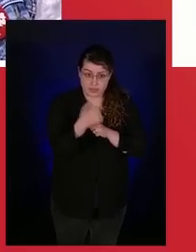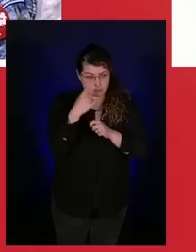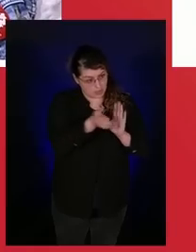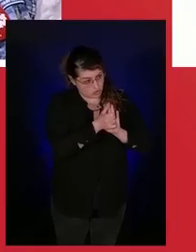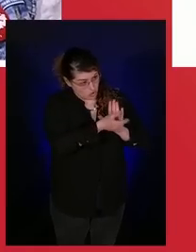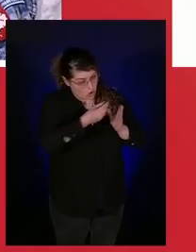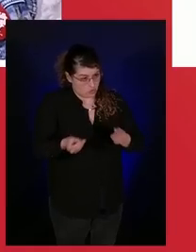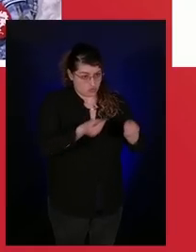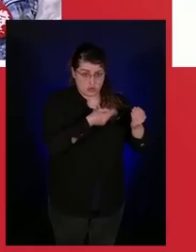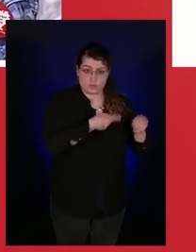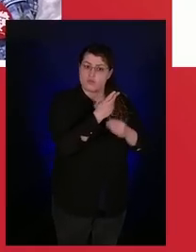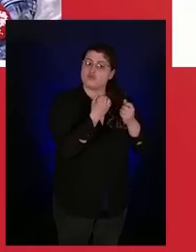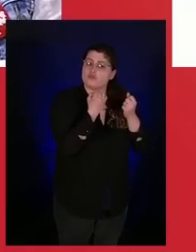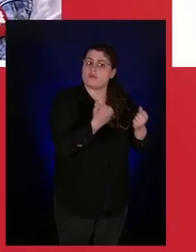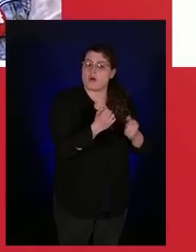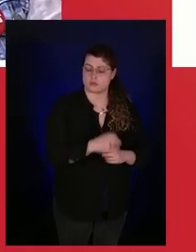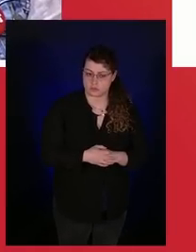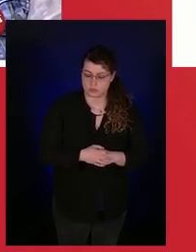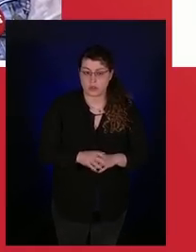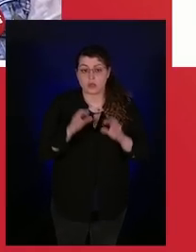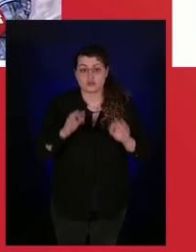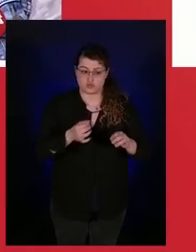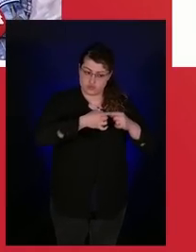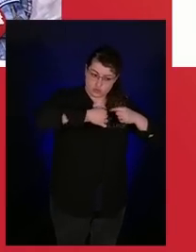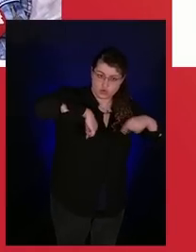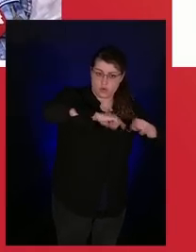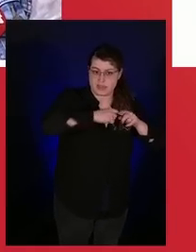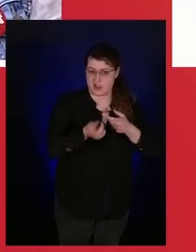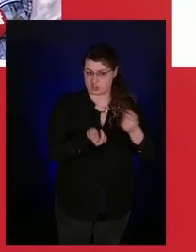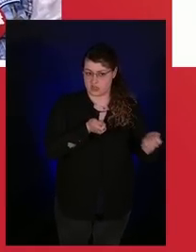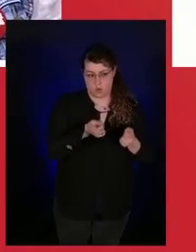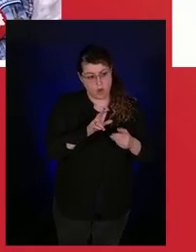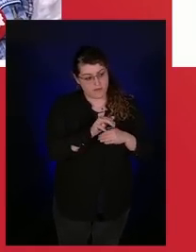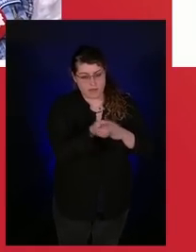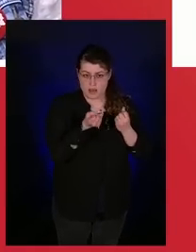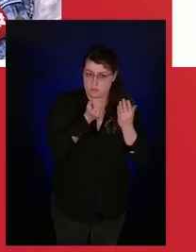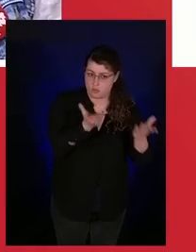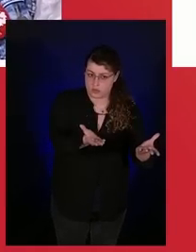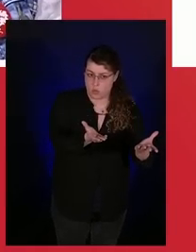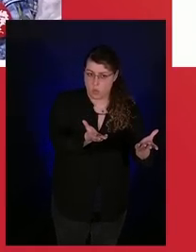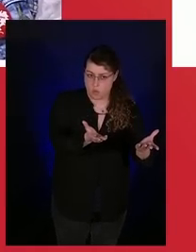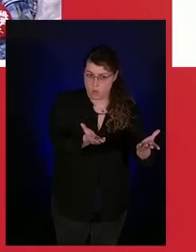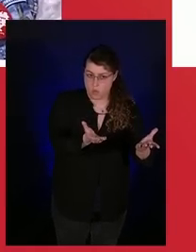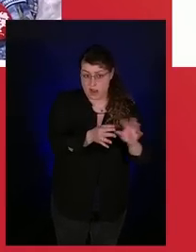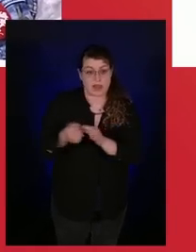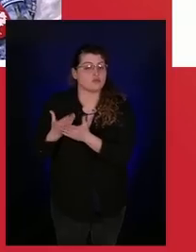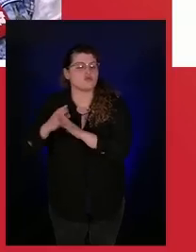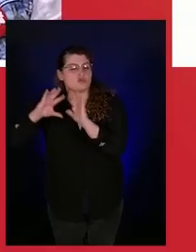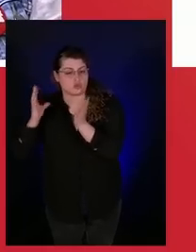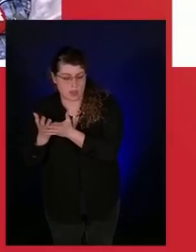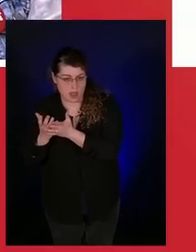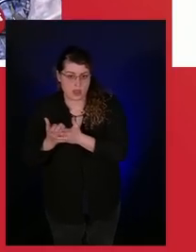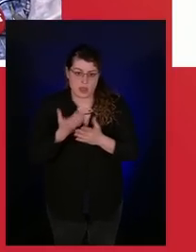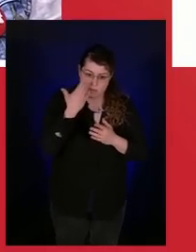rôle. Le comité de gestion fera des propositions dans ce sens pour des